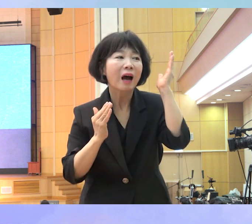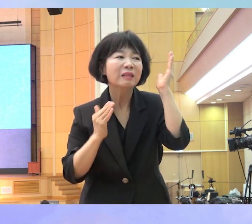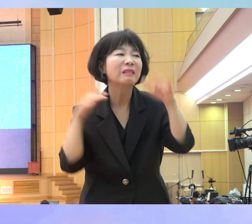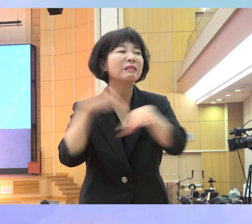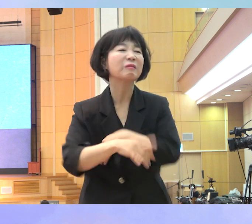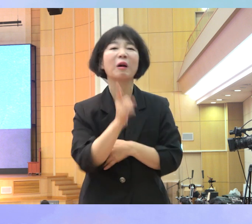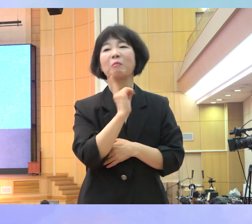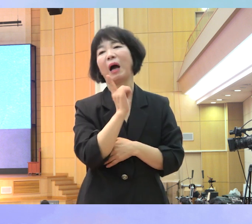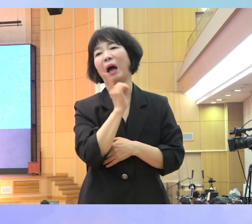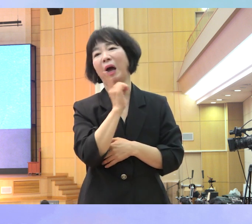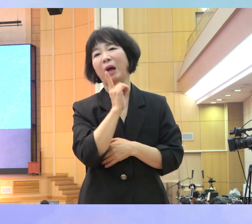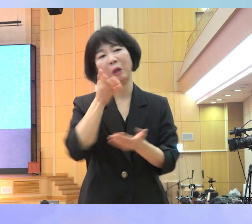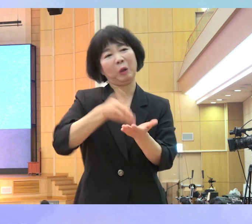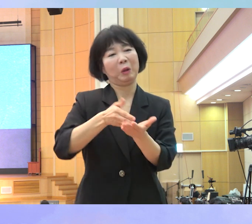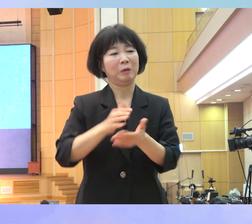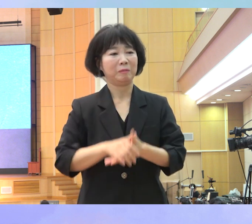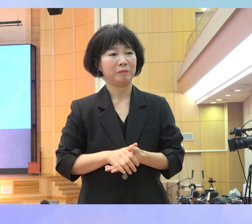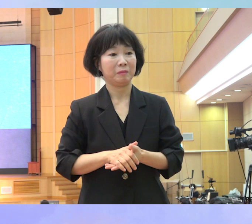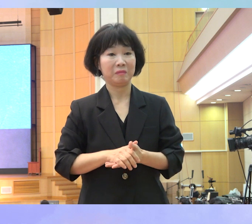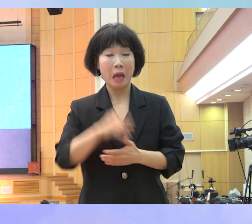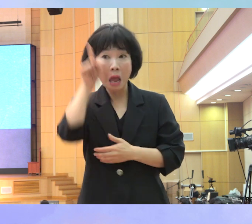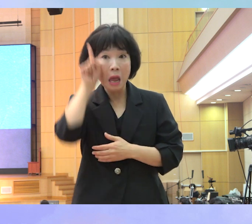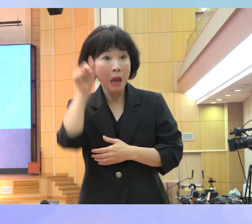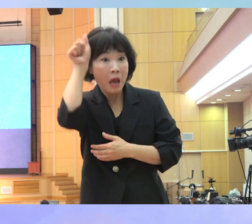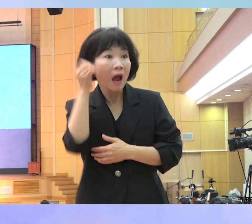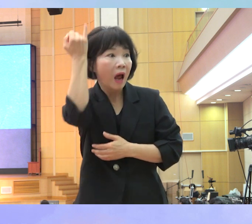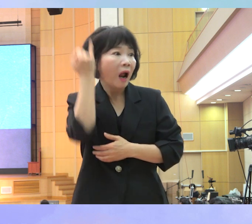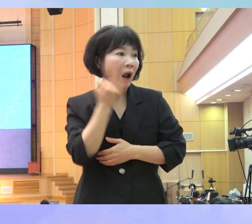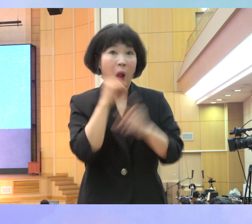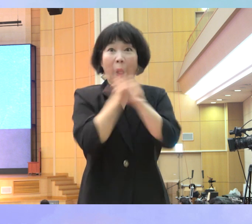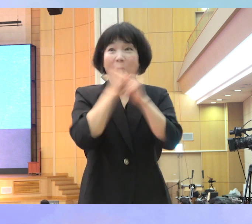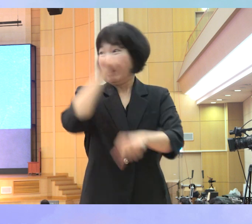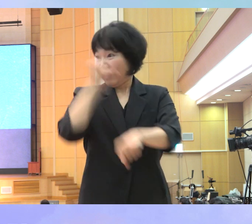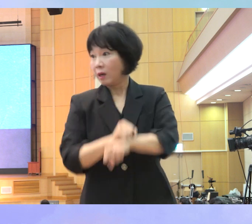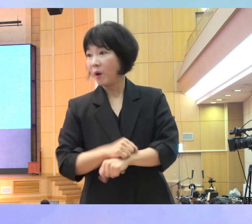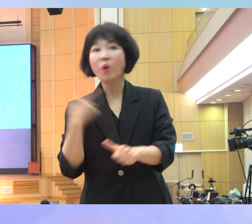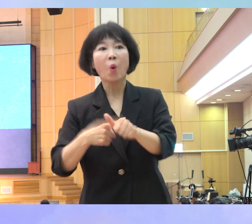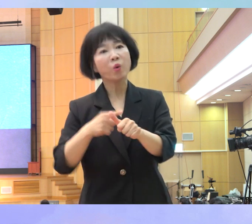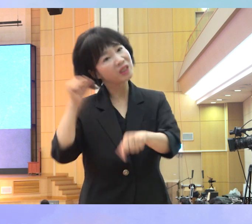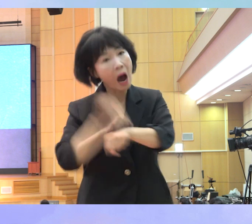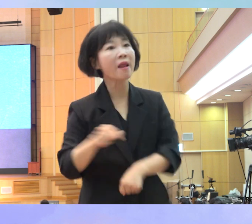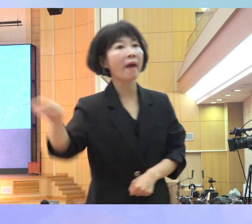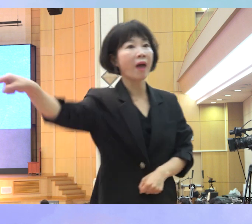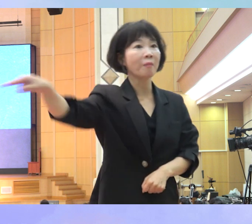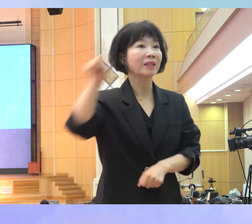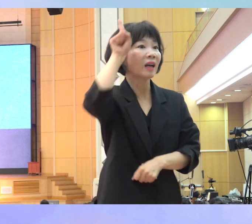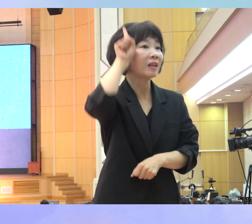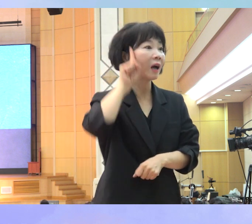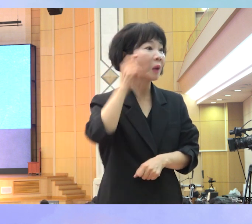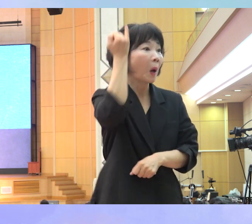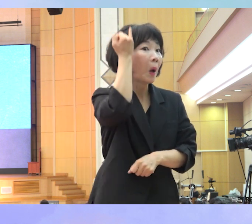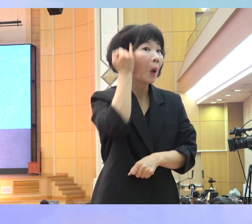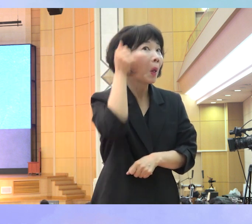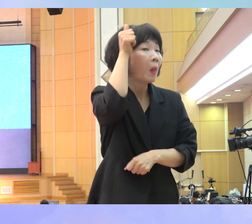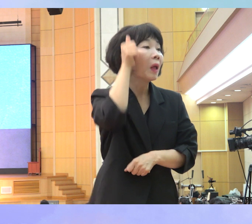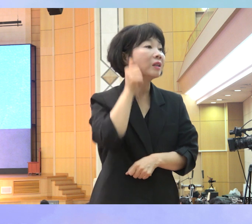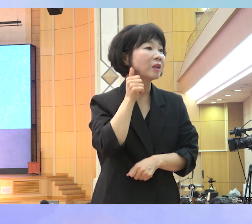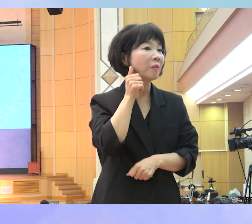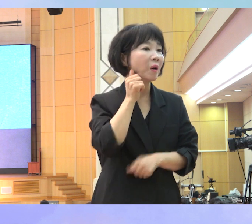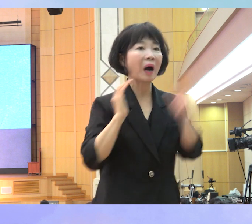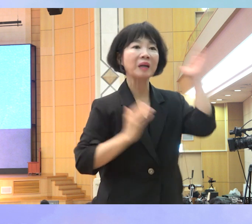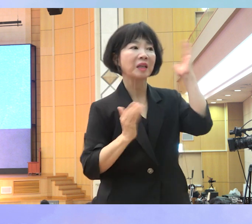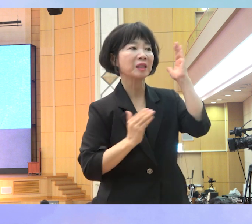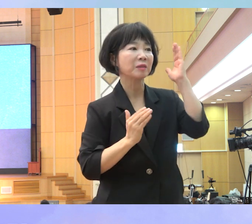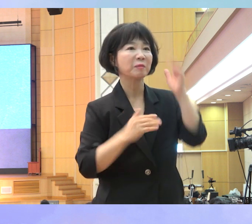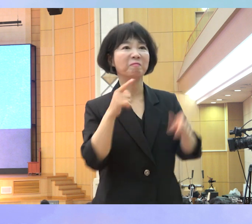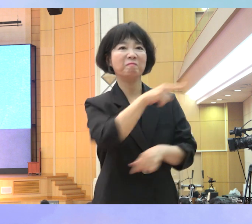그리고 나쁜 말도 많이 씁니다. 왜냐하면 그렇게 하면 자기가 뭔가 잘 나가